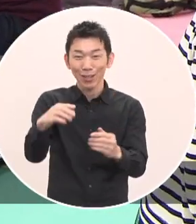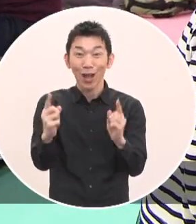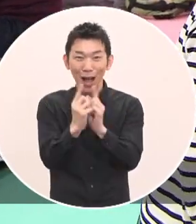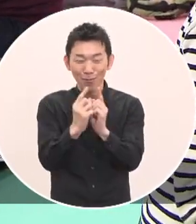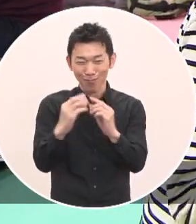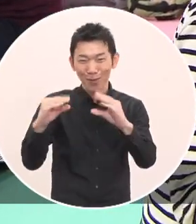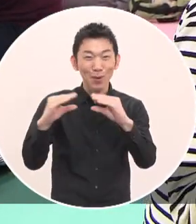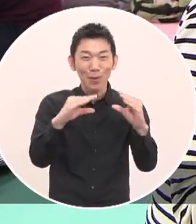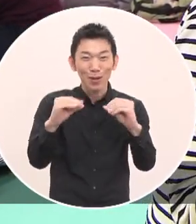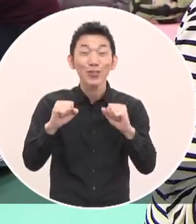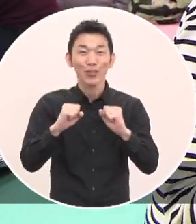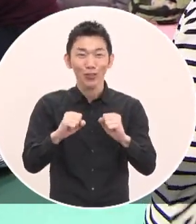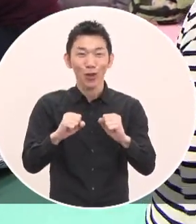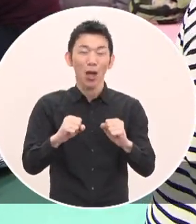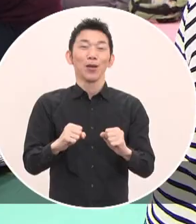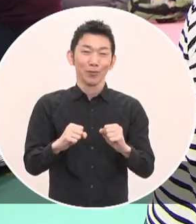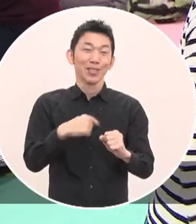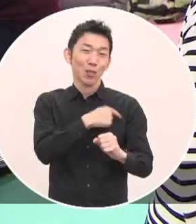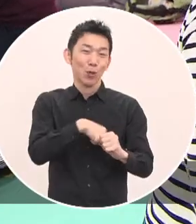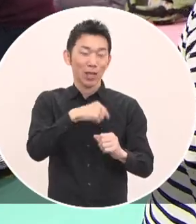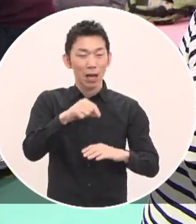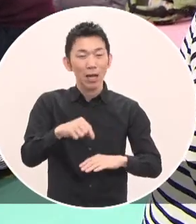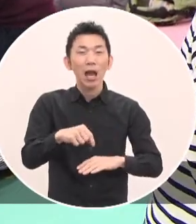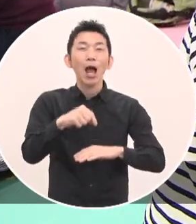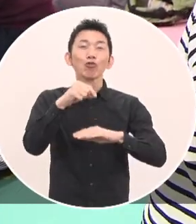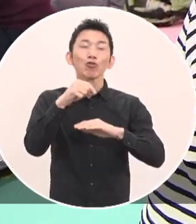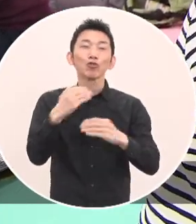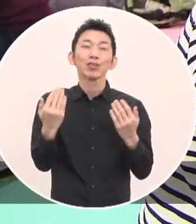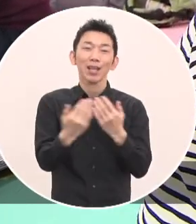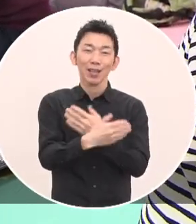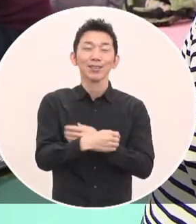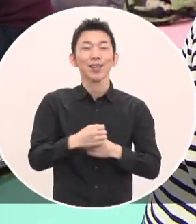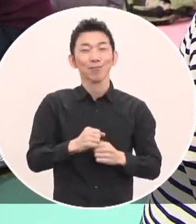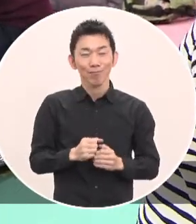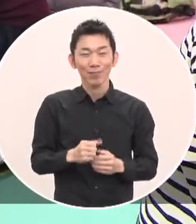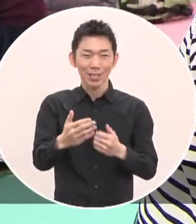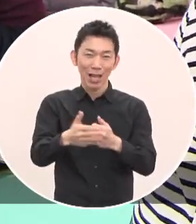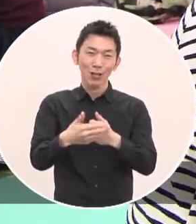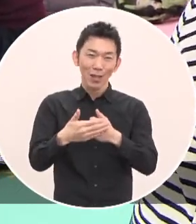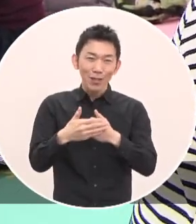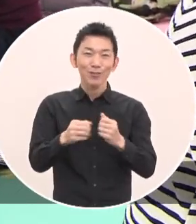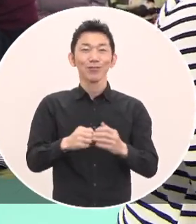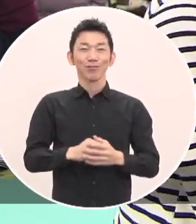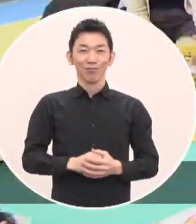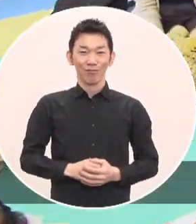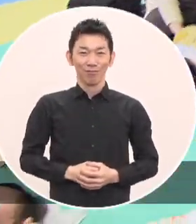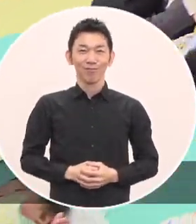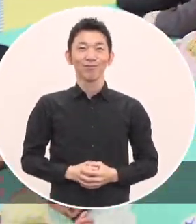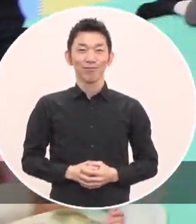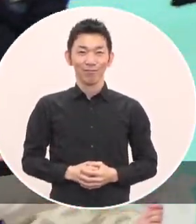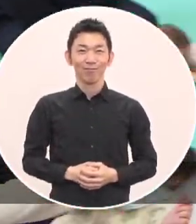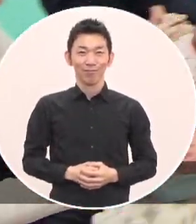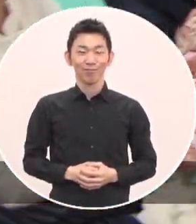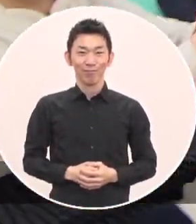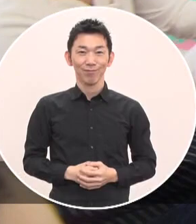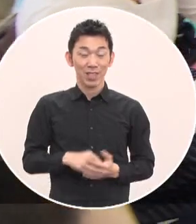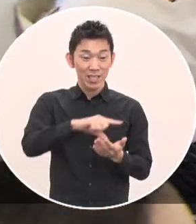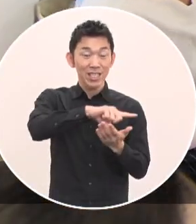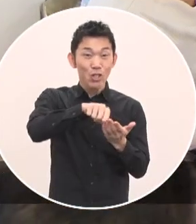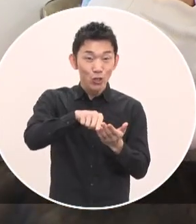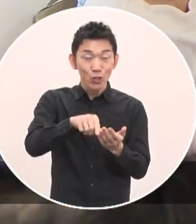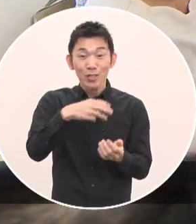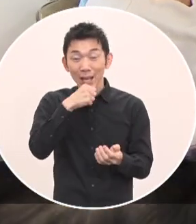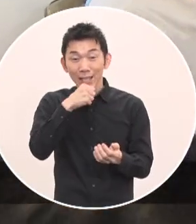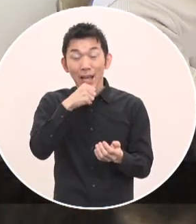と自分もすごく気持ちが楽になっているよかっん育児月齢ごとに